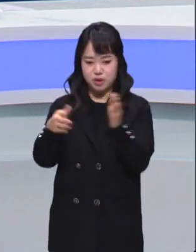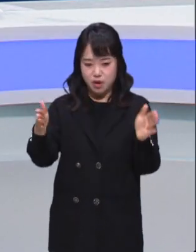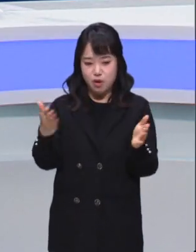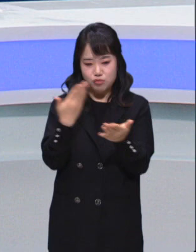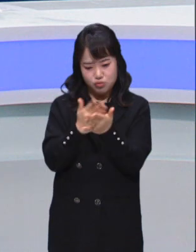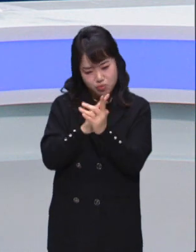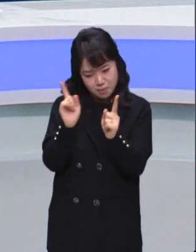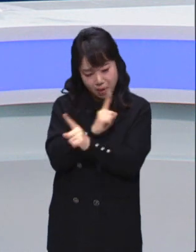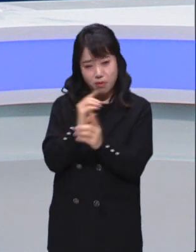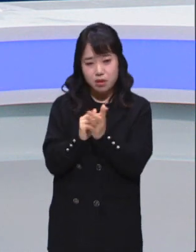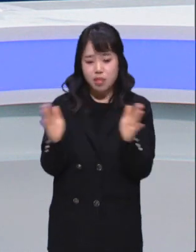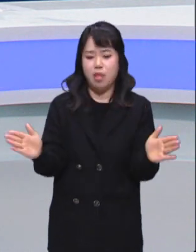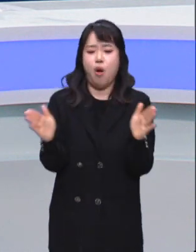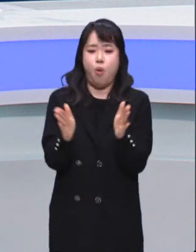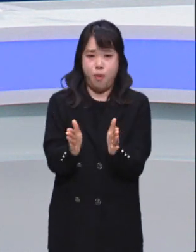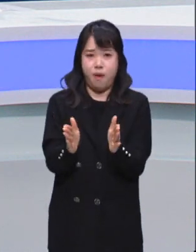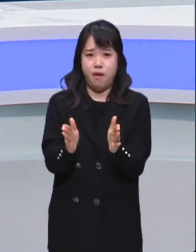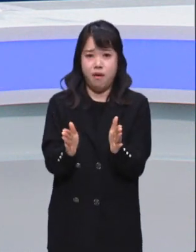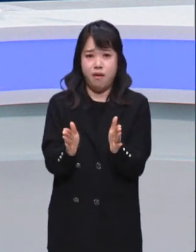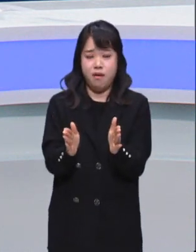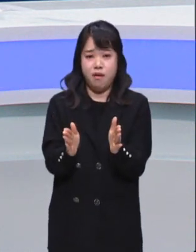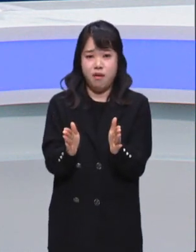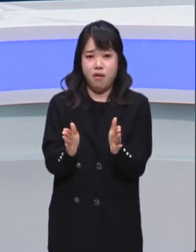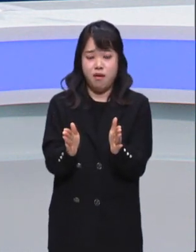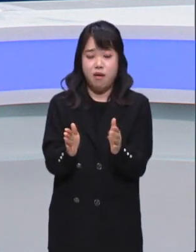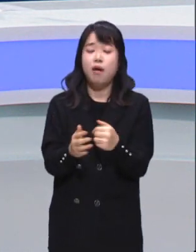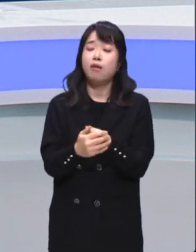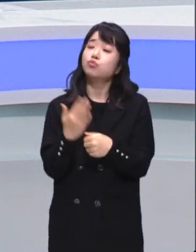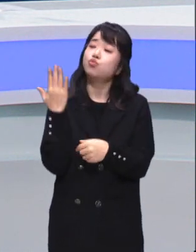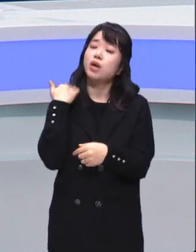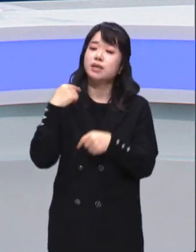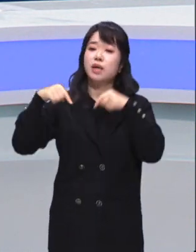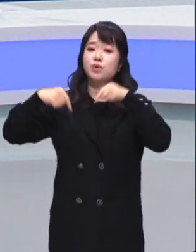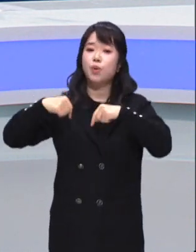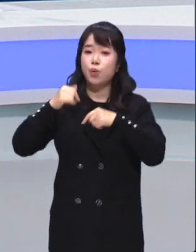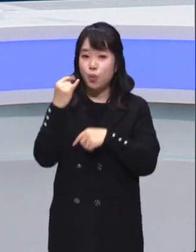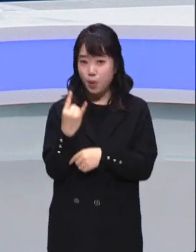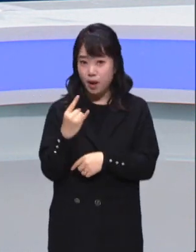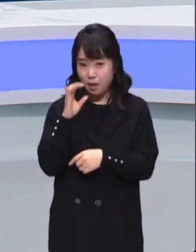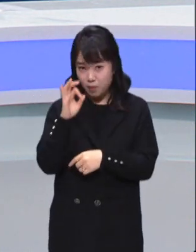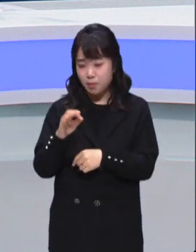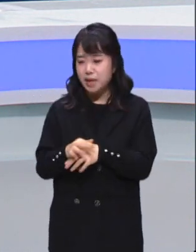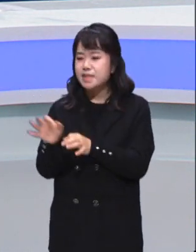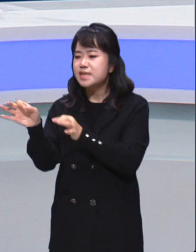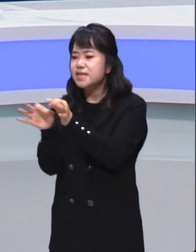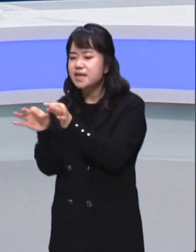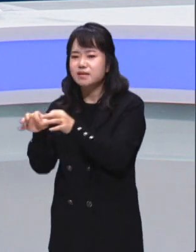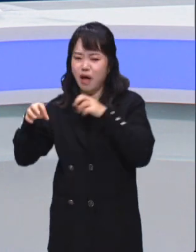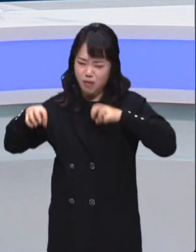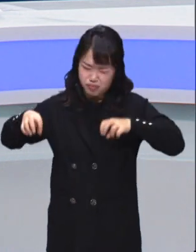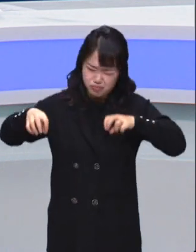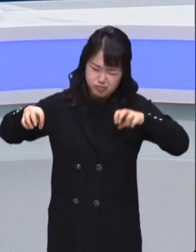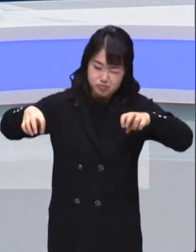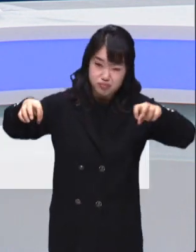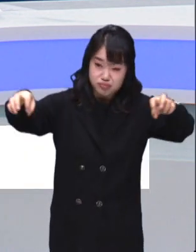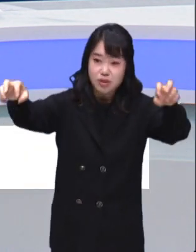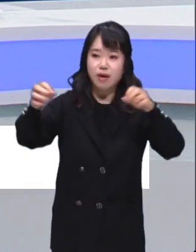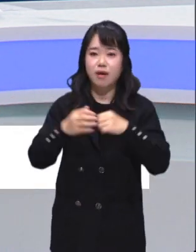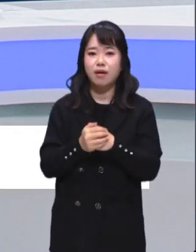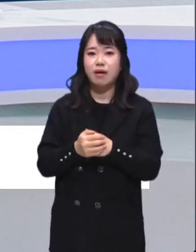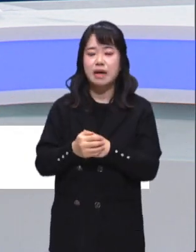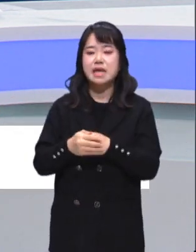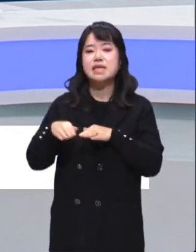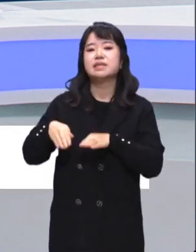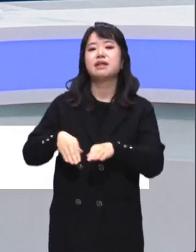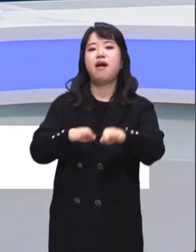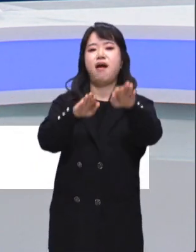지금 보신 거고 근데 최근 열린이 시민 토론회를 보면은 주변에 상권 분들이 굉장히 차량이 다를 수 있도록 기다리고 계세요